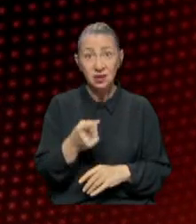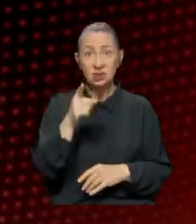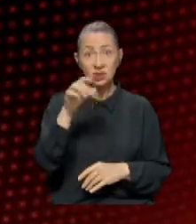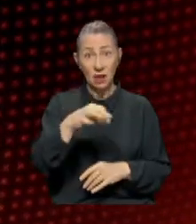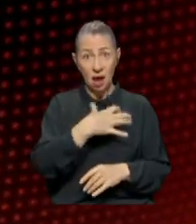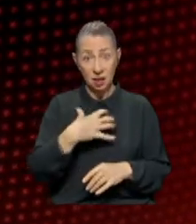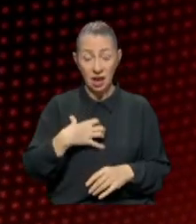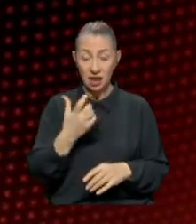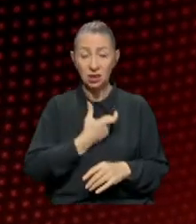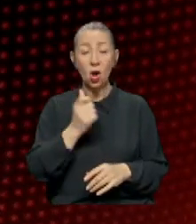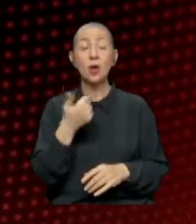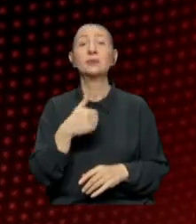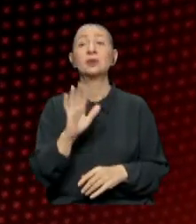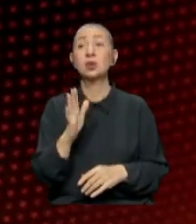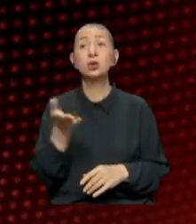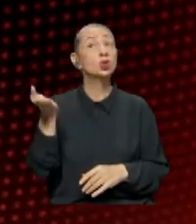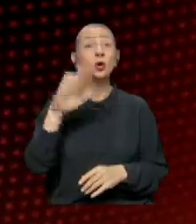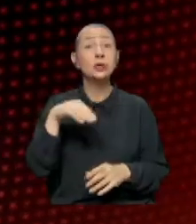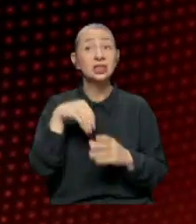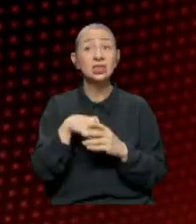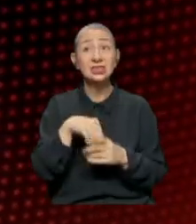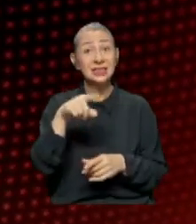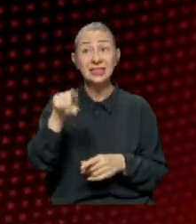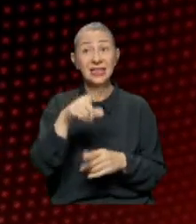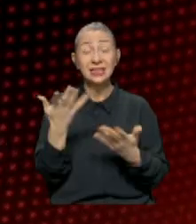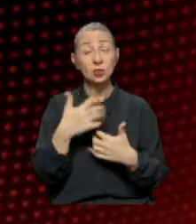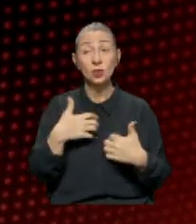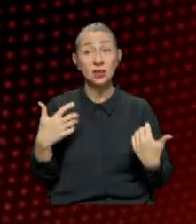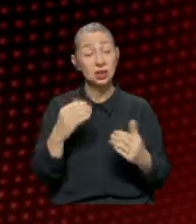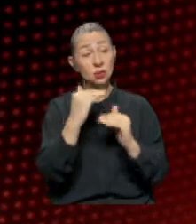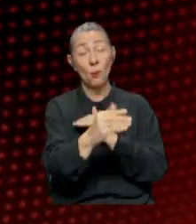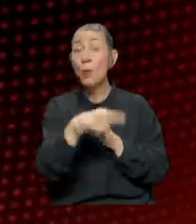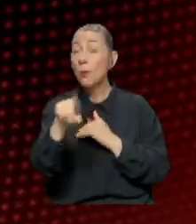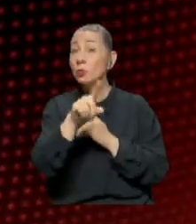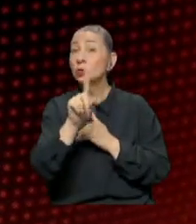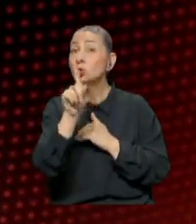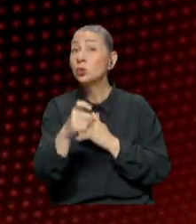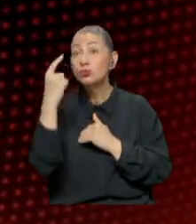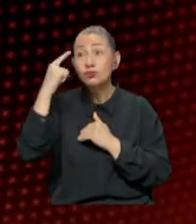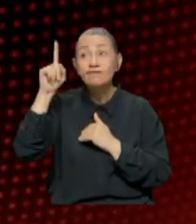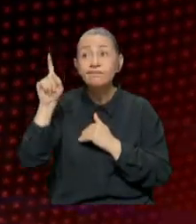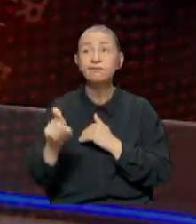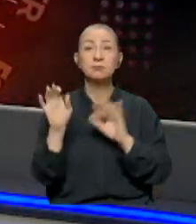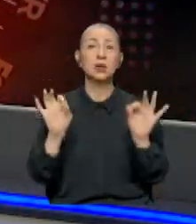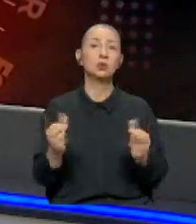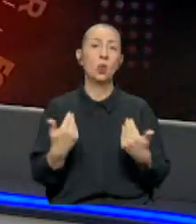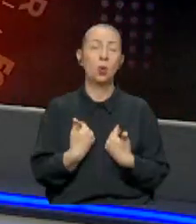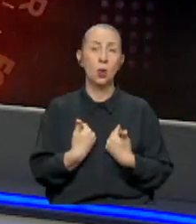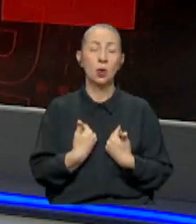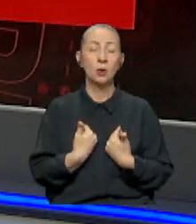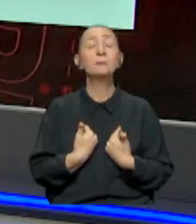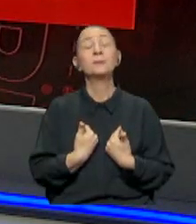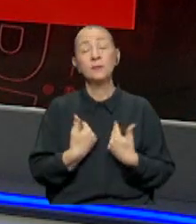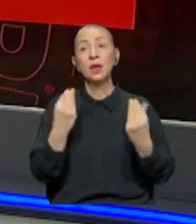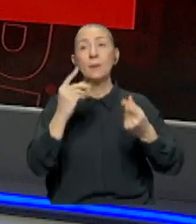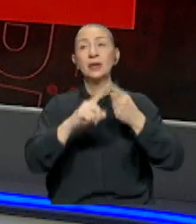şimdi anayasayı önemsemeyecekseniz sonrası için size nasıl güvenecek bu vatandaş sorusunu doğuruyor. Efendim,